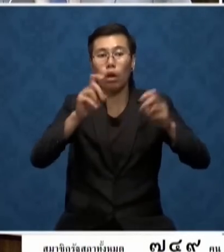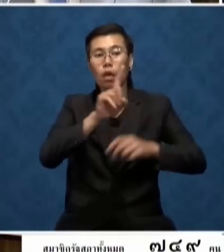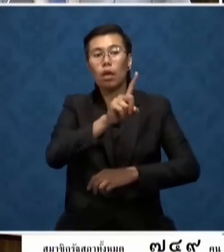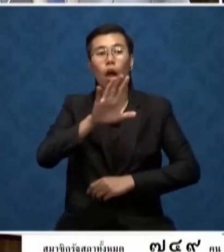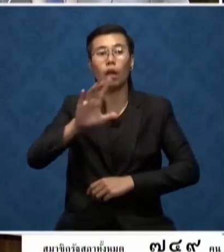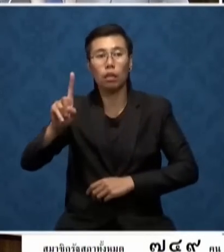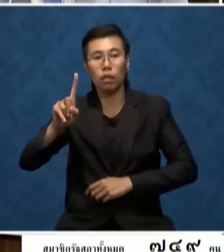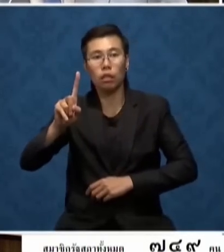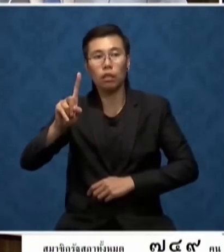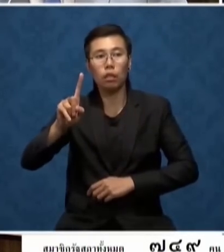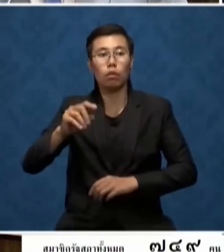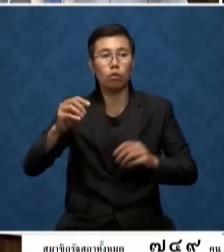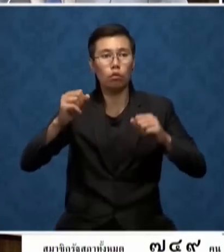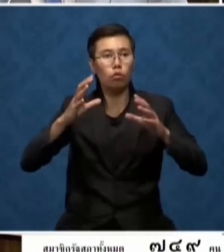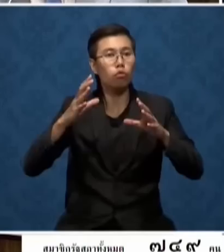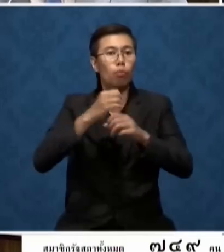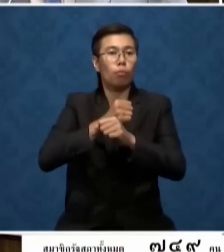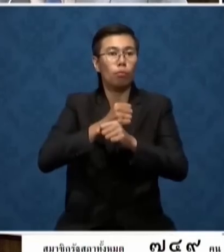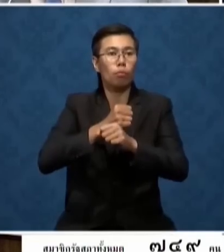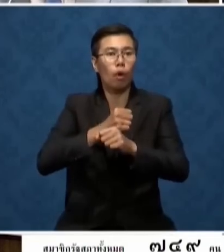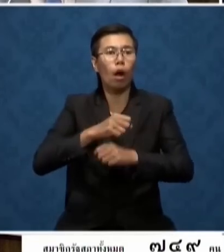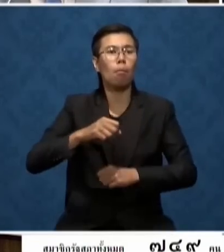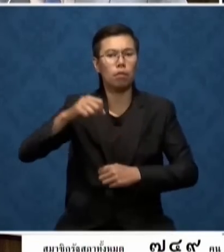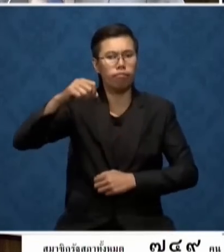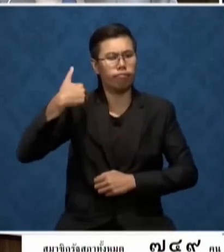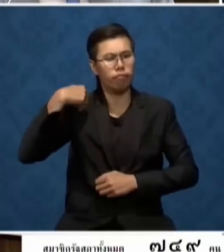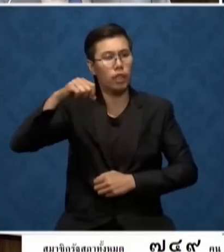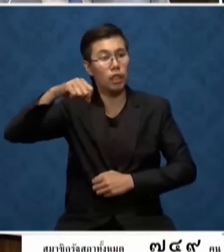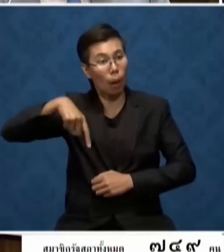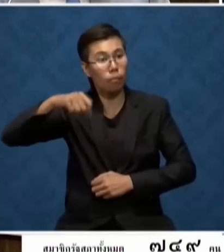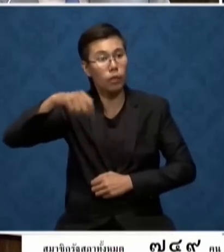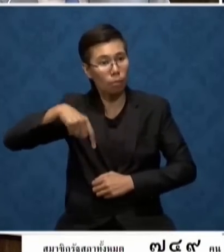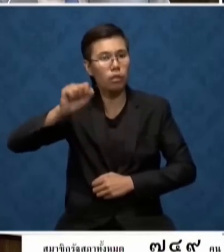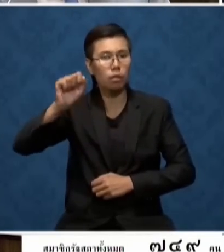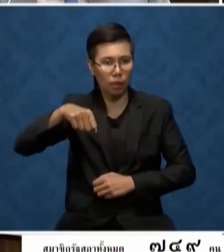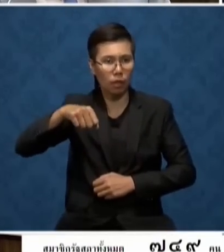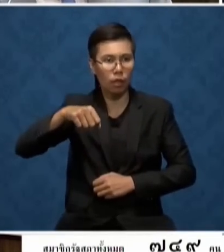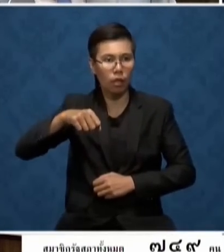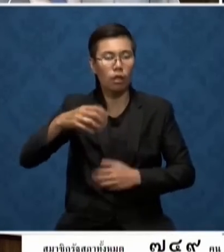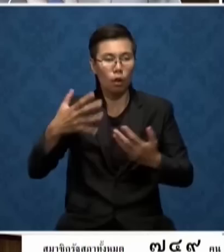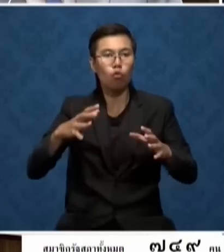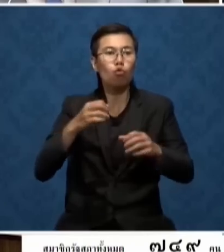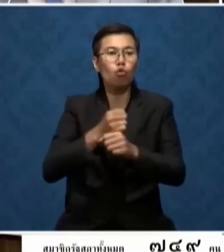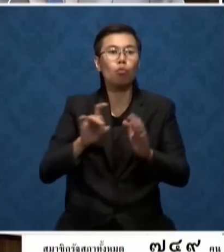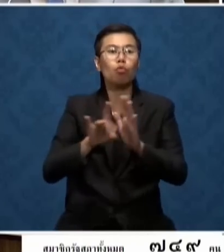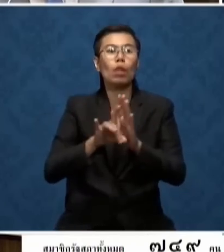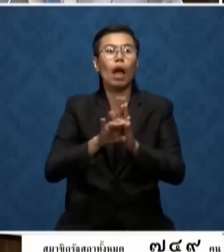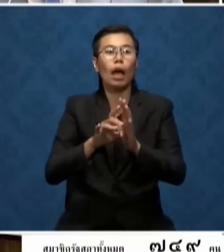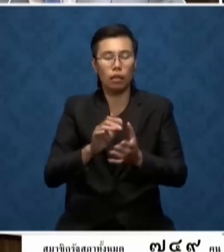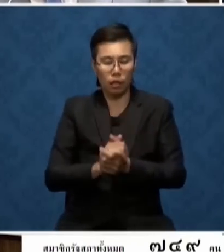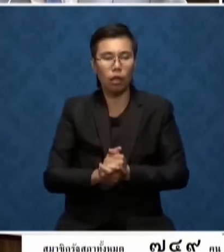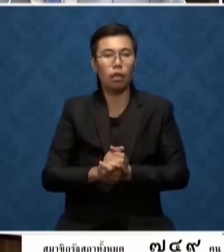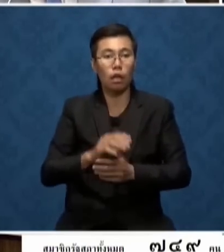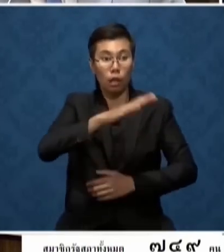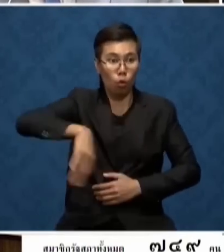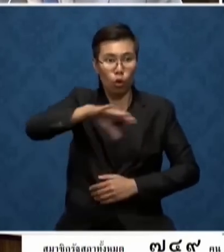ว่าตกลงว่ามันเข้าข้อ 41เป็นญัตติซ้ำหรือไม่แล้วสุดท้ายใช้ที่ประชุมในการตัดสินอันนี้ผมผมเสนอต่อท่านประธานนะ